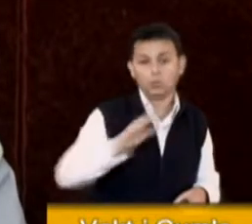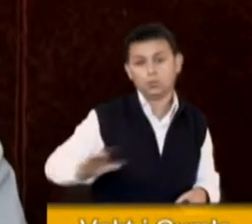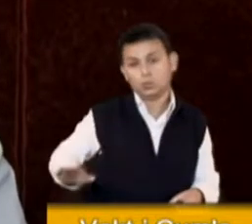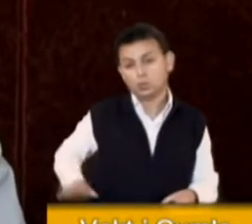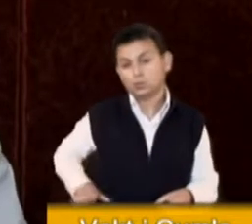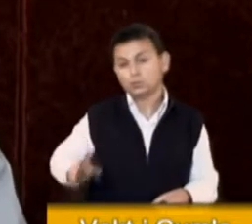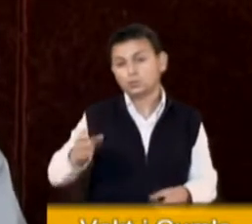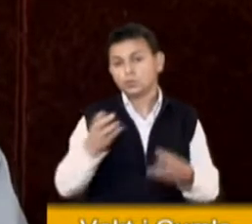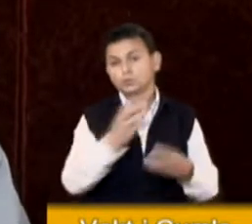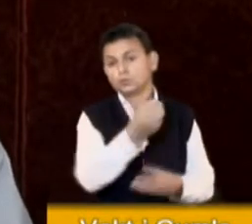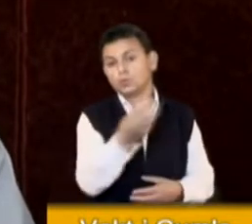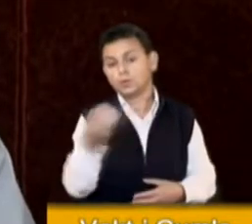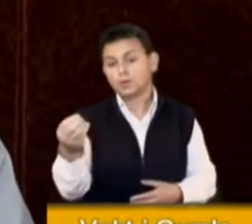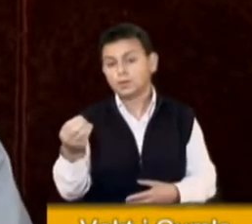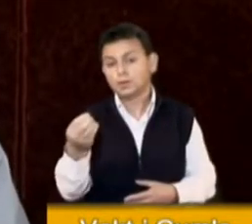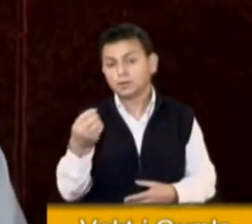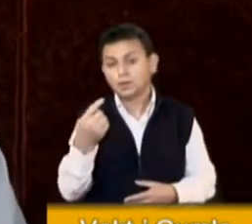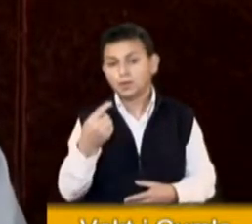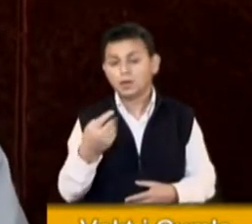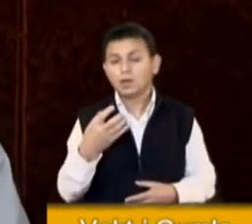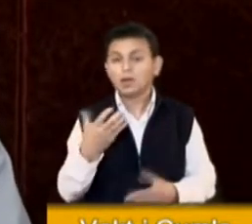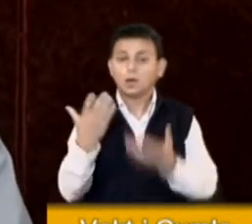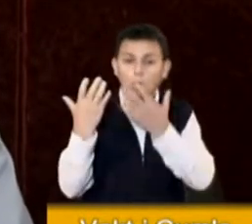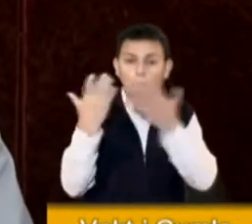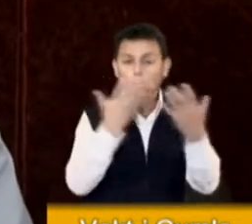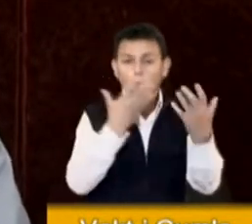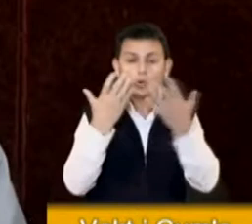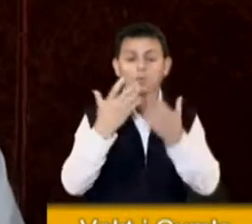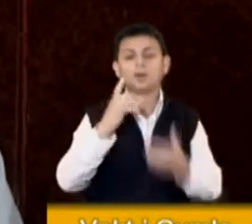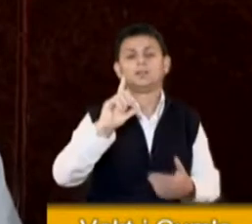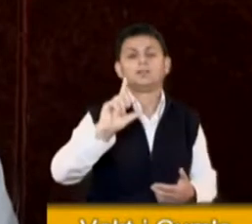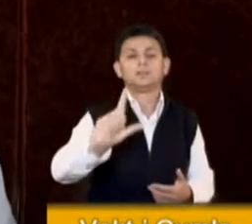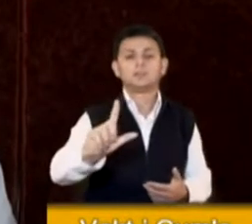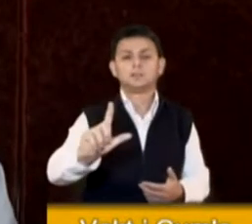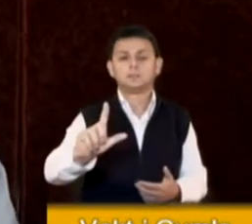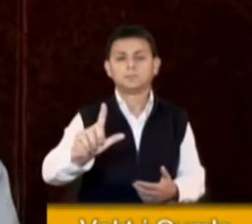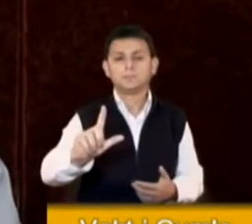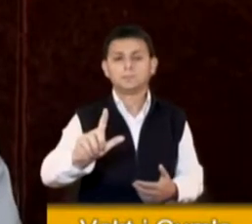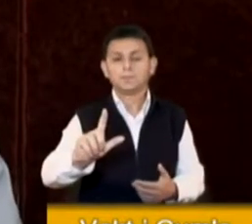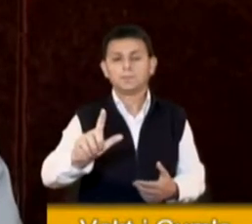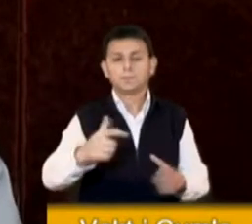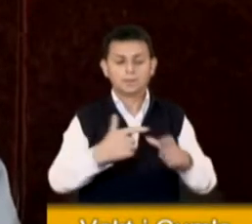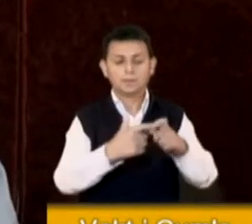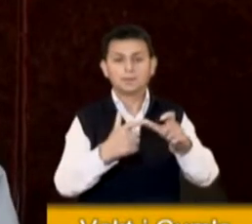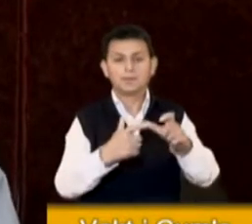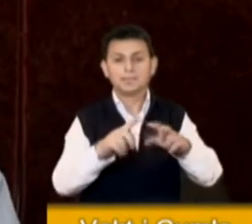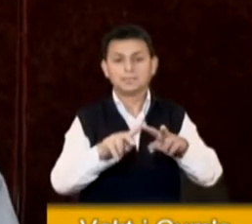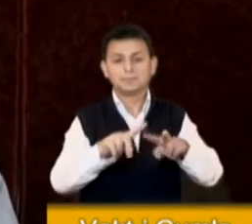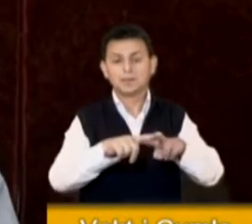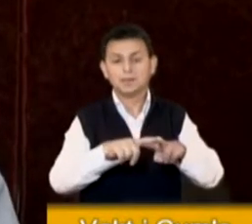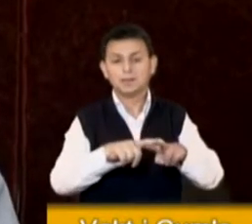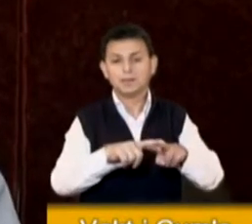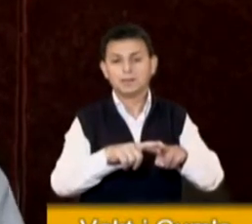ancak okumakla tedavi olacağını Efendimiz Aleyhisselatü Vesselam haber verdi. Onlara oku deyince ben de dedim ki